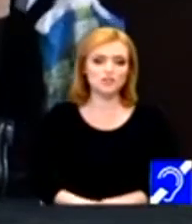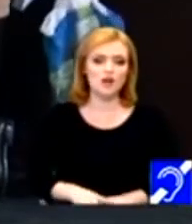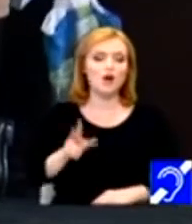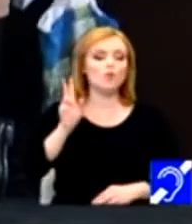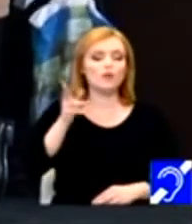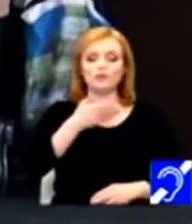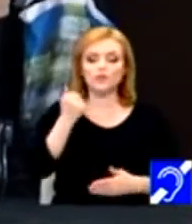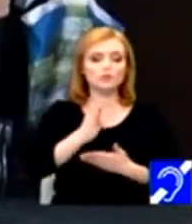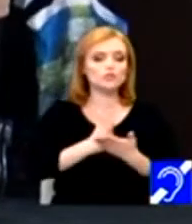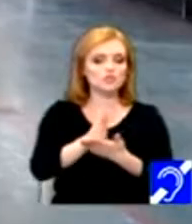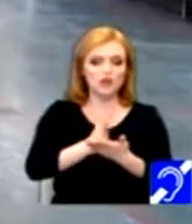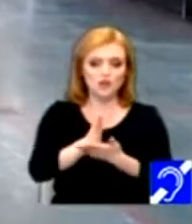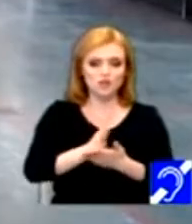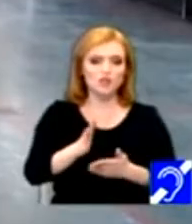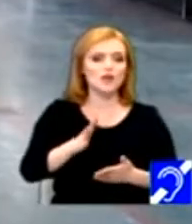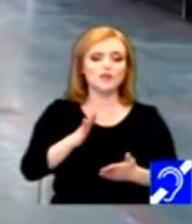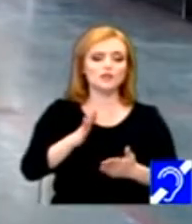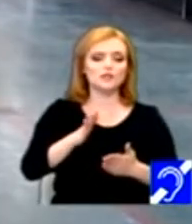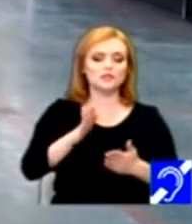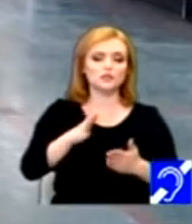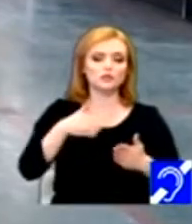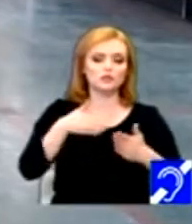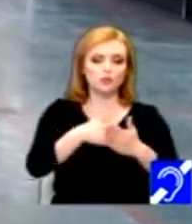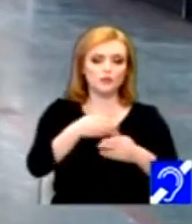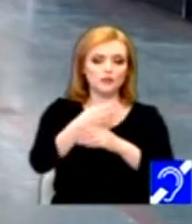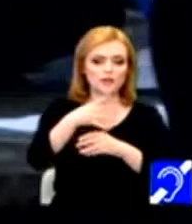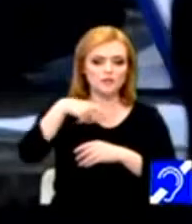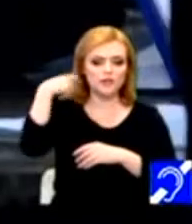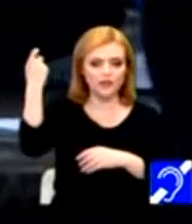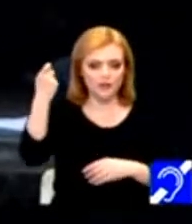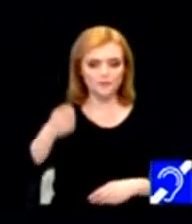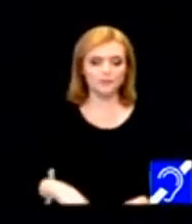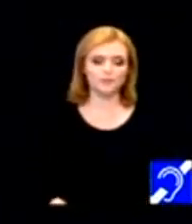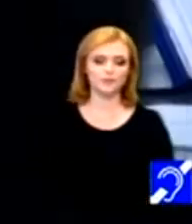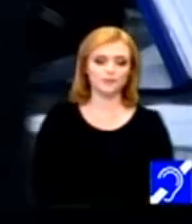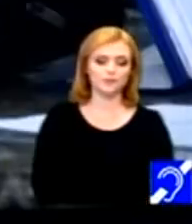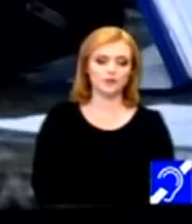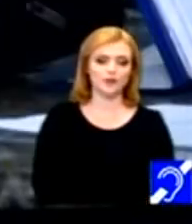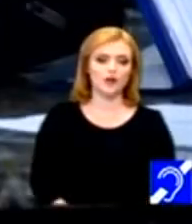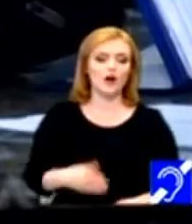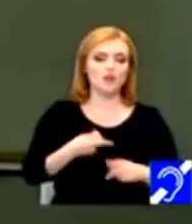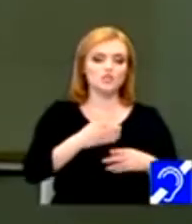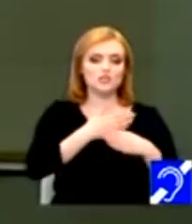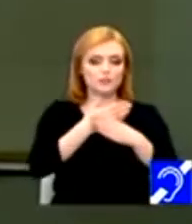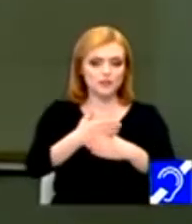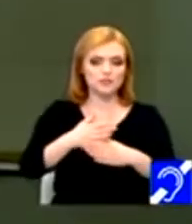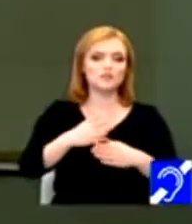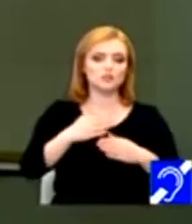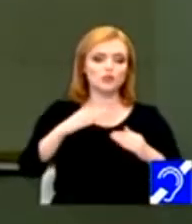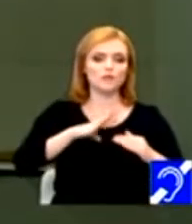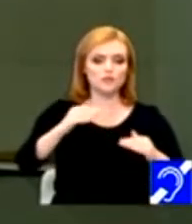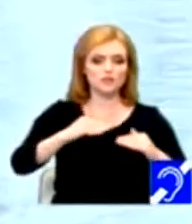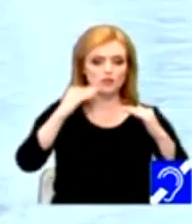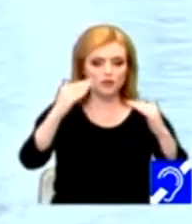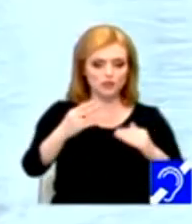de cotizare de cel puțin 15 ani și nu pot beneficia de pensia pentru limita de vârstă. Alocația a fost majorată de la